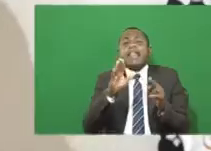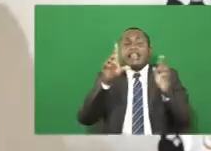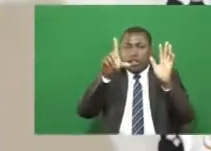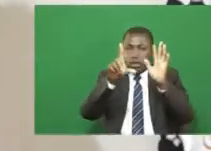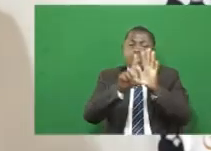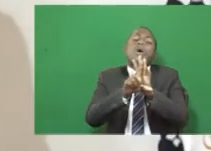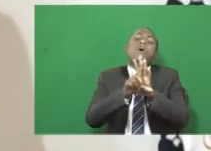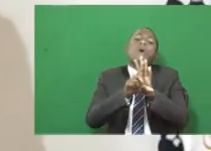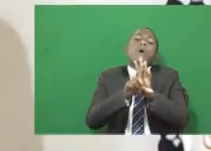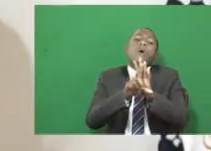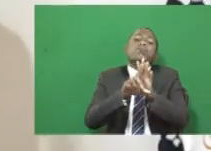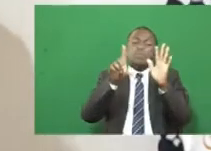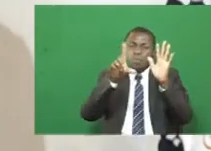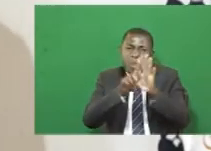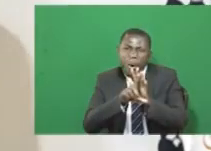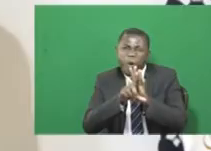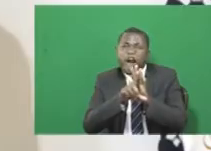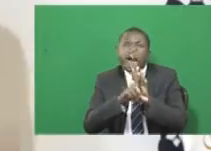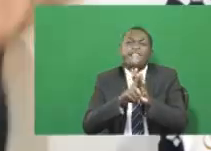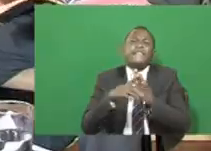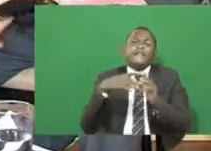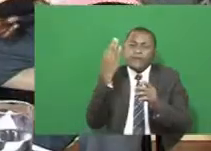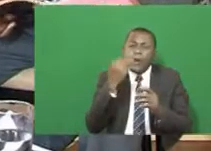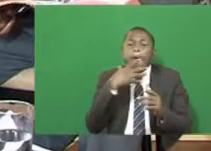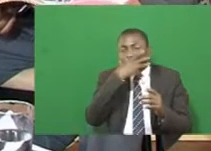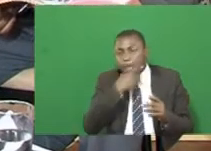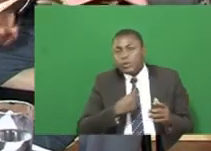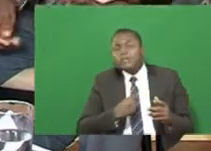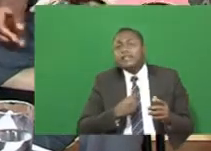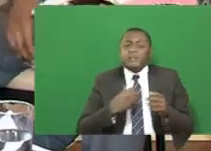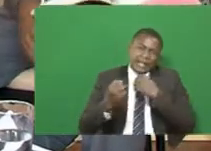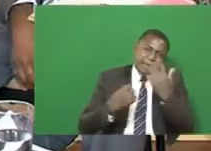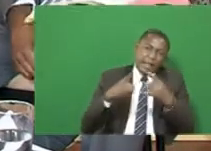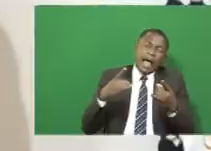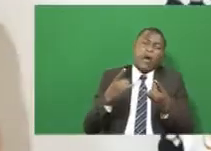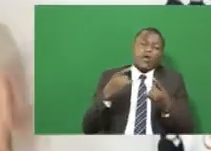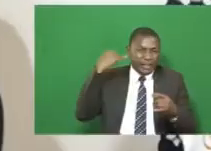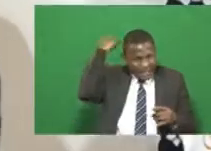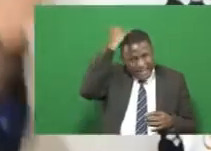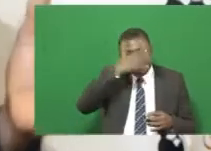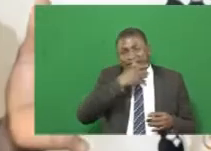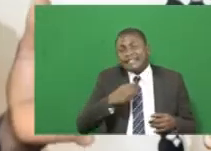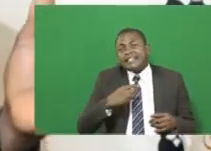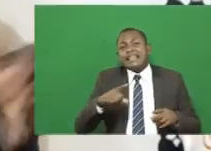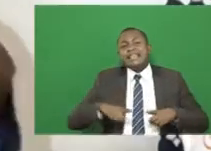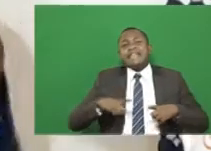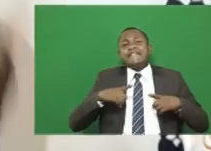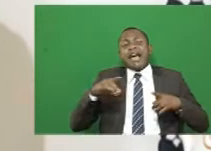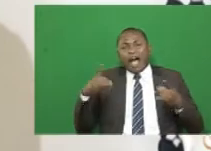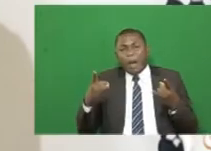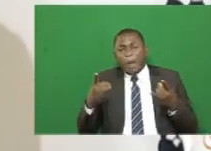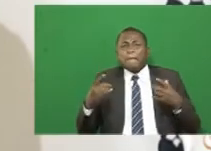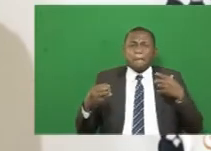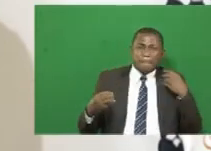mirayiro yakanyorwa na Moses yemagarira aita vaIsrael anoti murayiro wa Moses futi. Alright. And was one. Ne mitambo yese iyaya